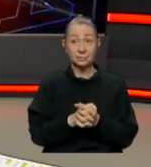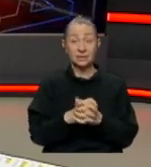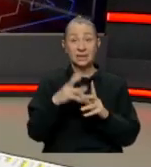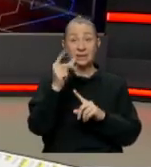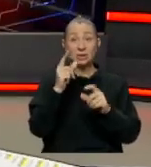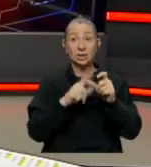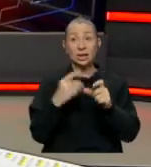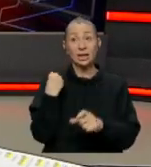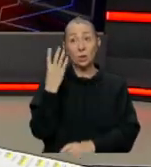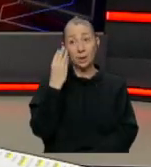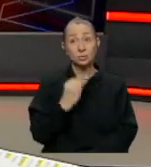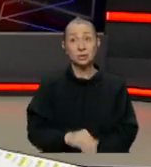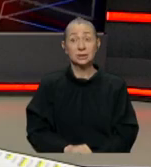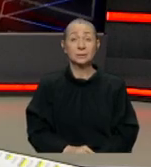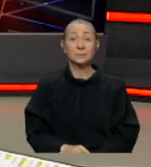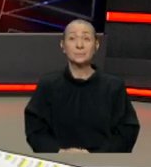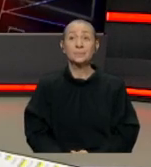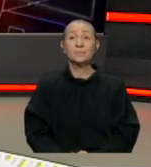İsmail Çataklı yeni öğrenmiş.